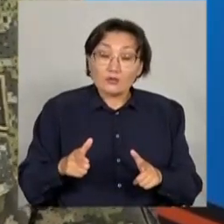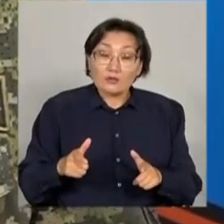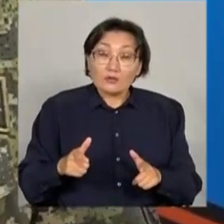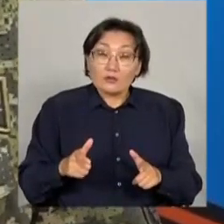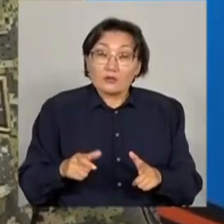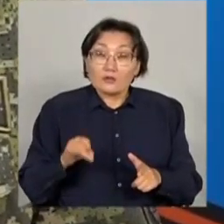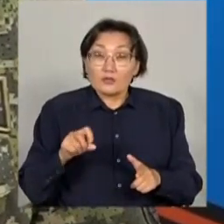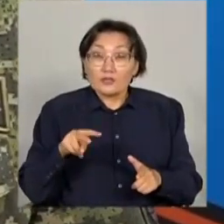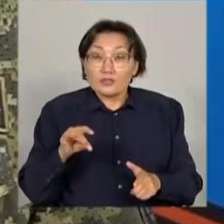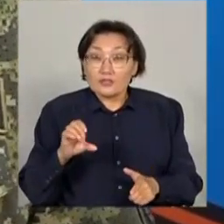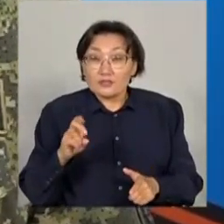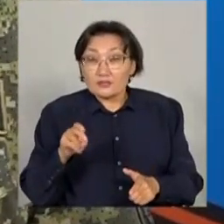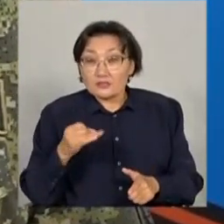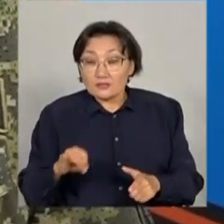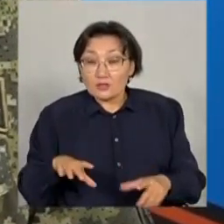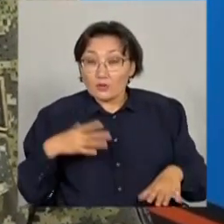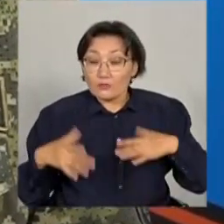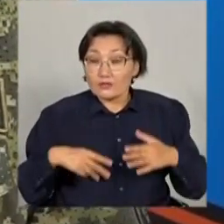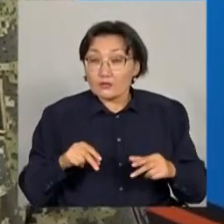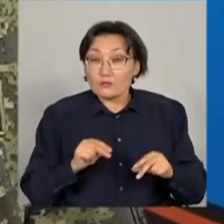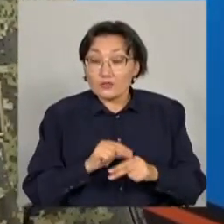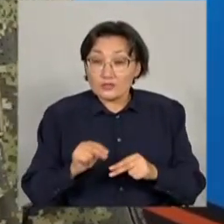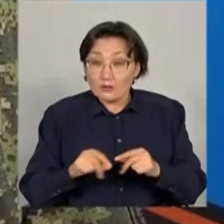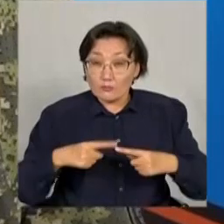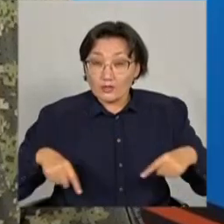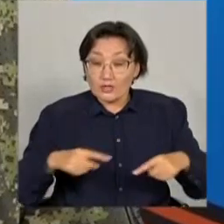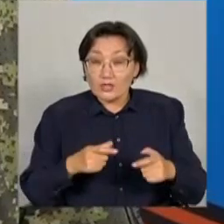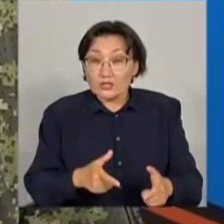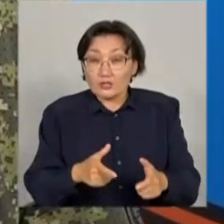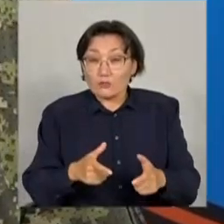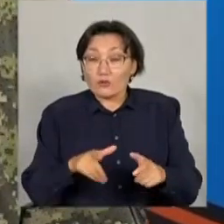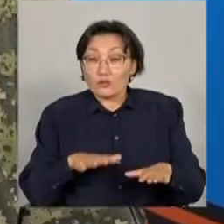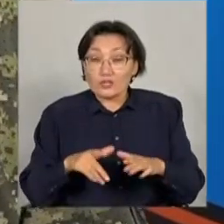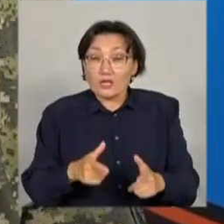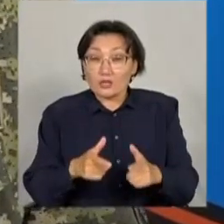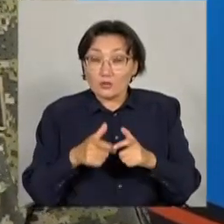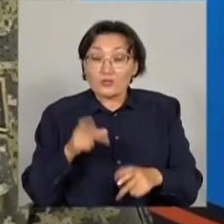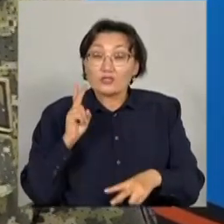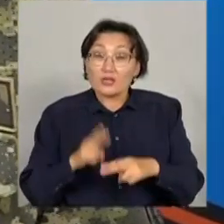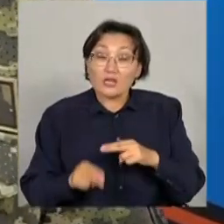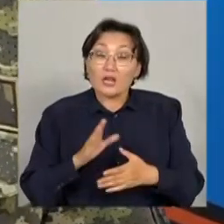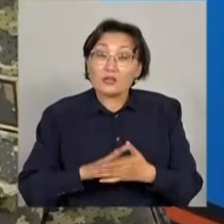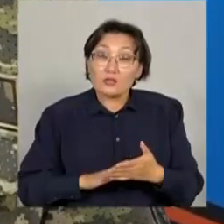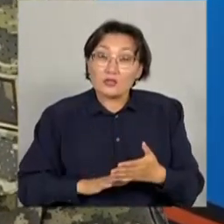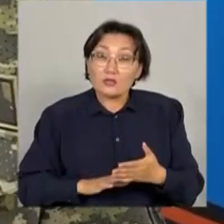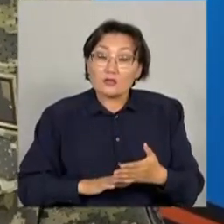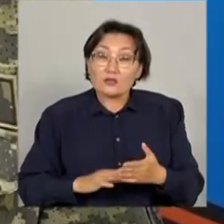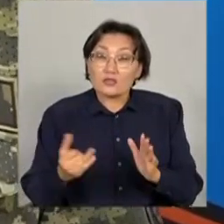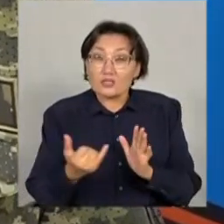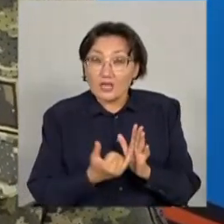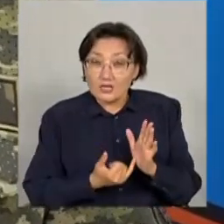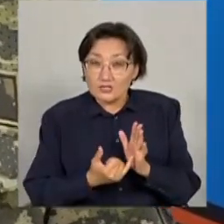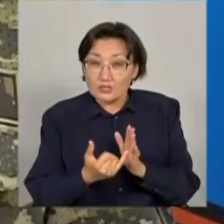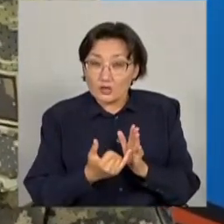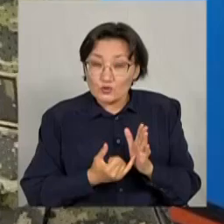дайындық Илиски жаттығу орнында қарудан оғатумен бітеді. Содан ары қарай дәнекерлеуші мамандығы